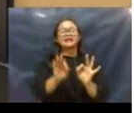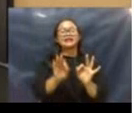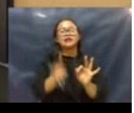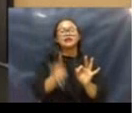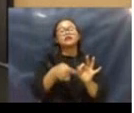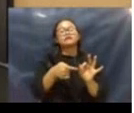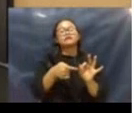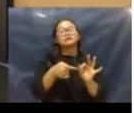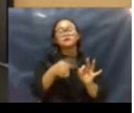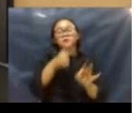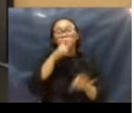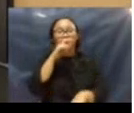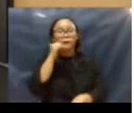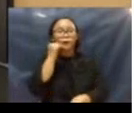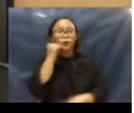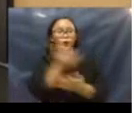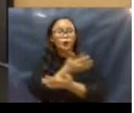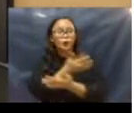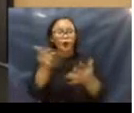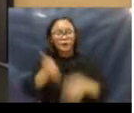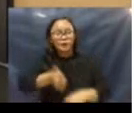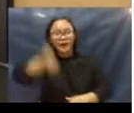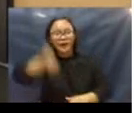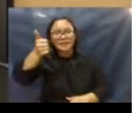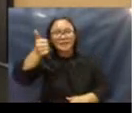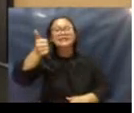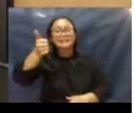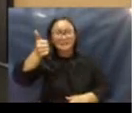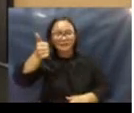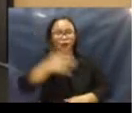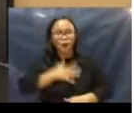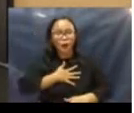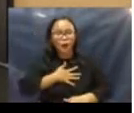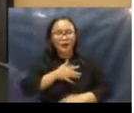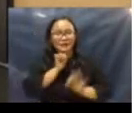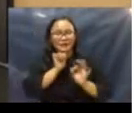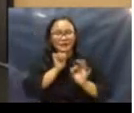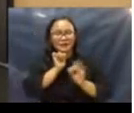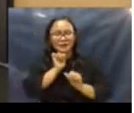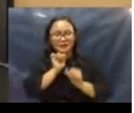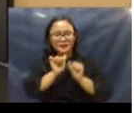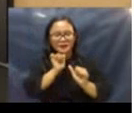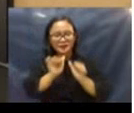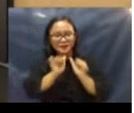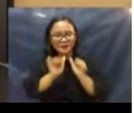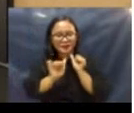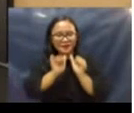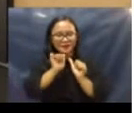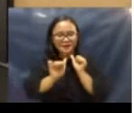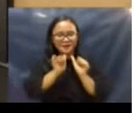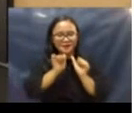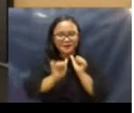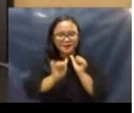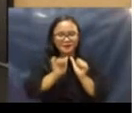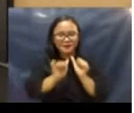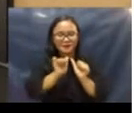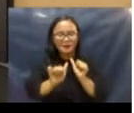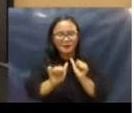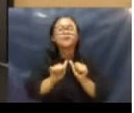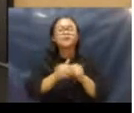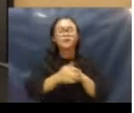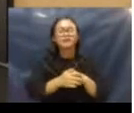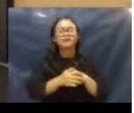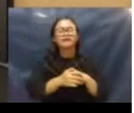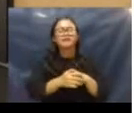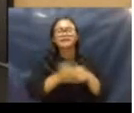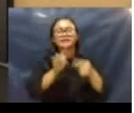guru yang telah berhasil menjawab dengan benar, silakan deg-degan sedikit karena sekarang saya akan membagikan nama-nama pemenangnya,